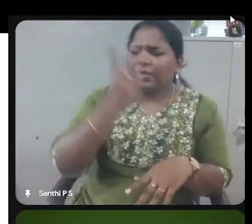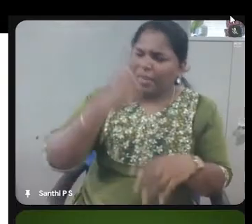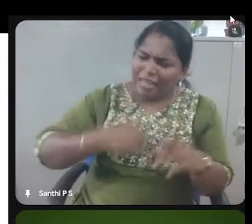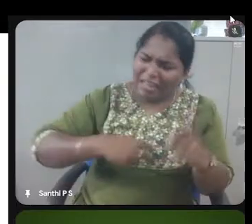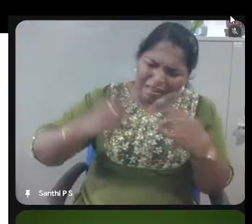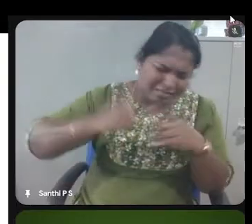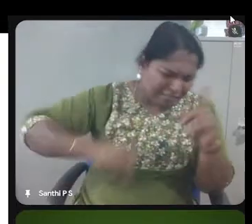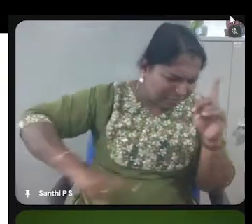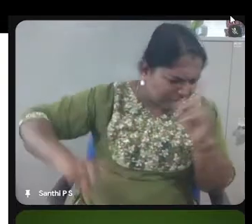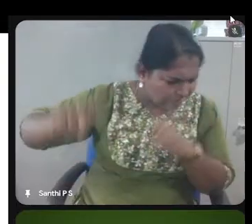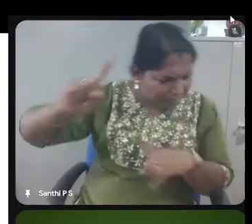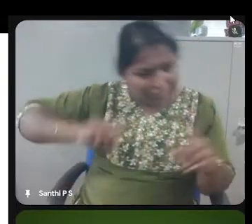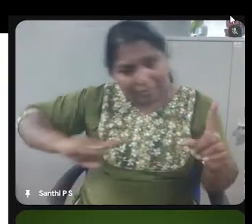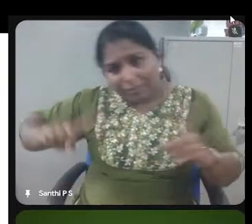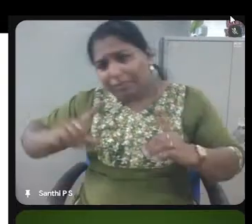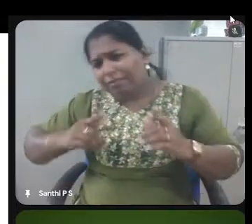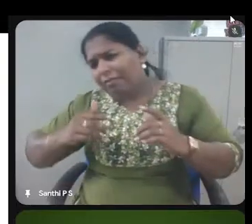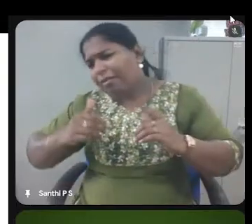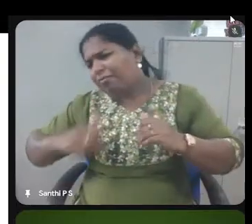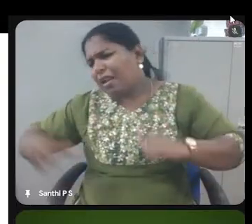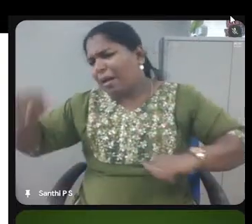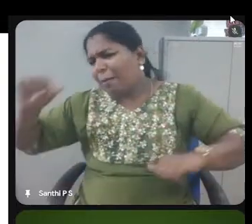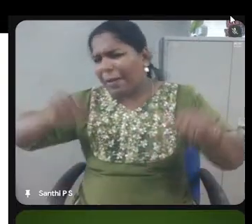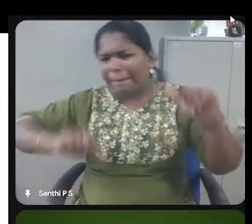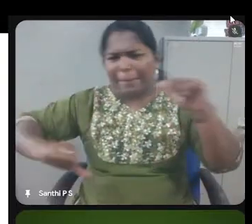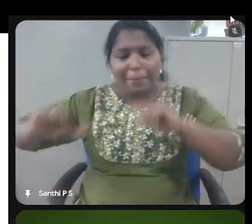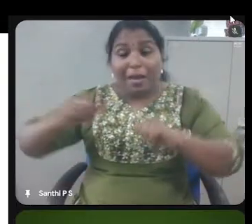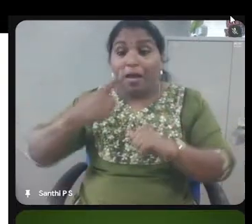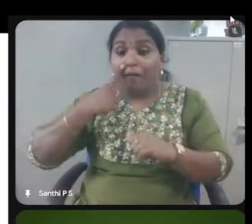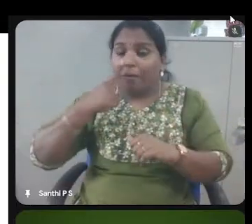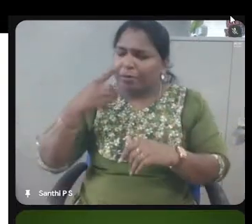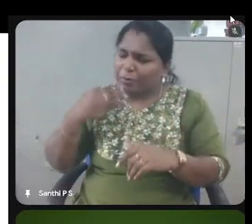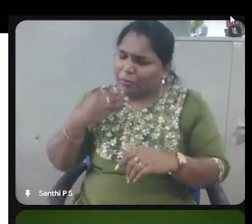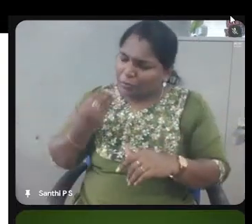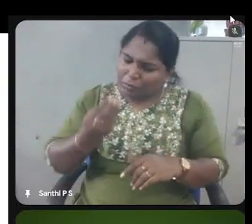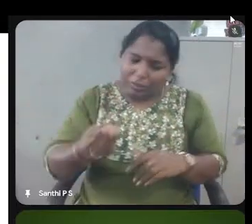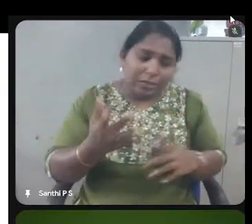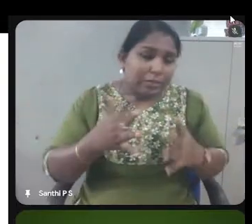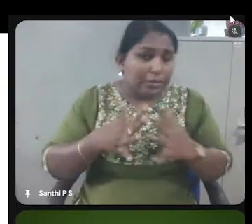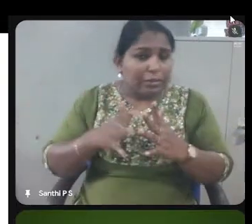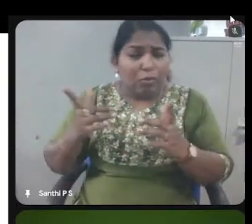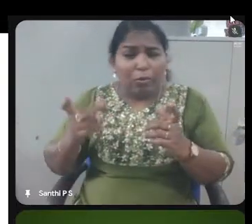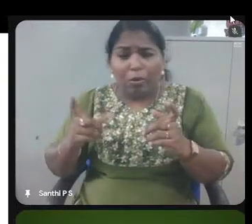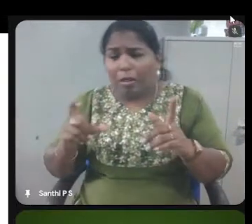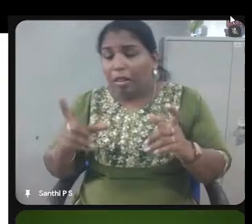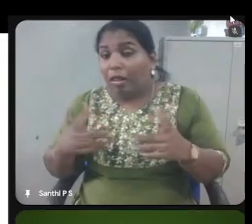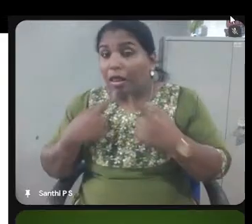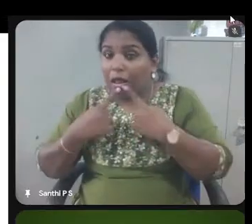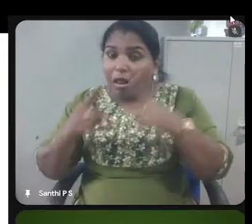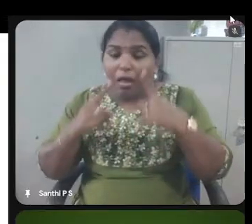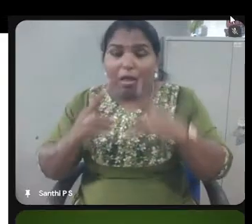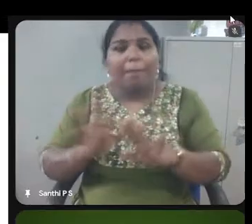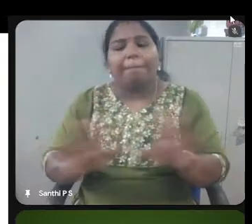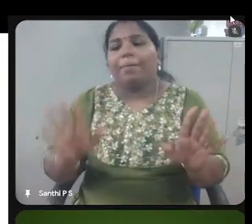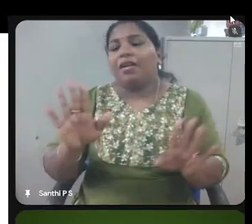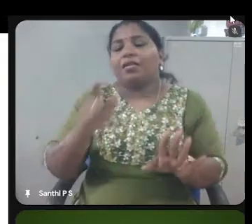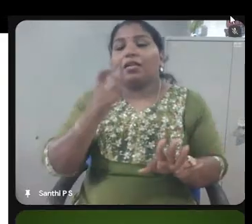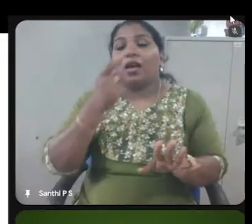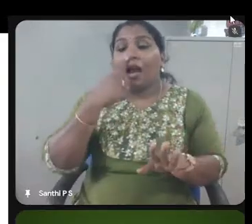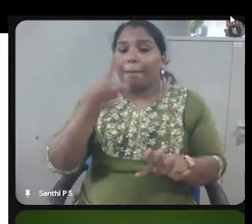വിളിച്ച് എല്ലാ ഡ്രാമയും കാണിച്ച് പേരൻസ് പറഞ്ഞു നീ കൊടുക്ക് ബഹളമാവുന്നു എന്നൊക്കെ പറഞ്ഞു. പക്ഷെ ഞാൻ കൊടുത്തില്ല. അത് ഫസ്റ്റ് ഡേ